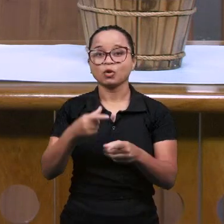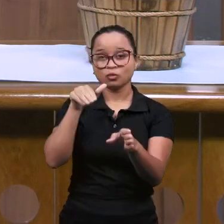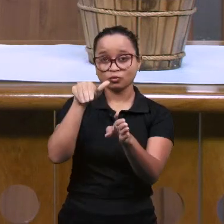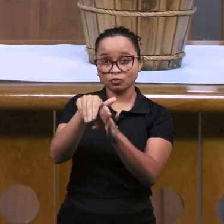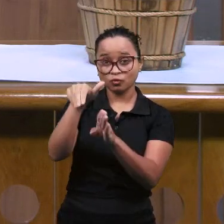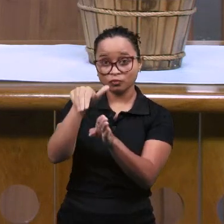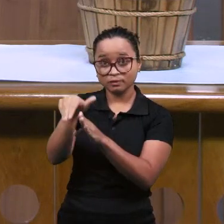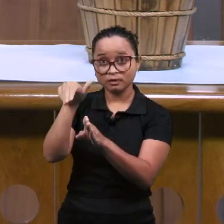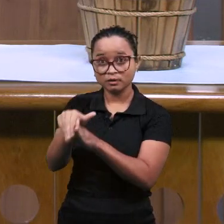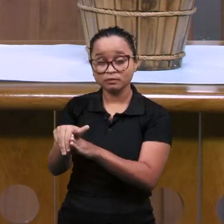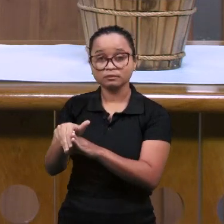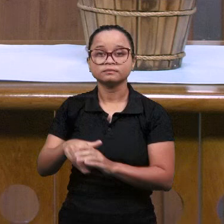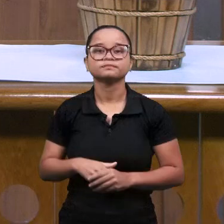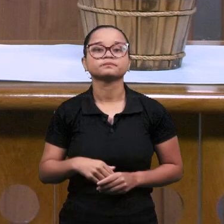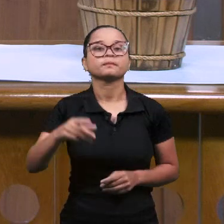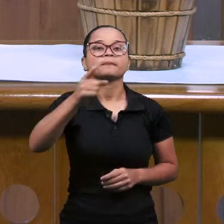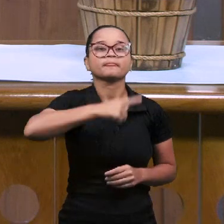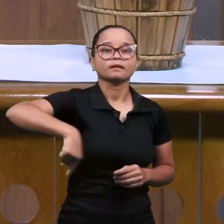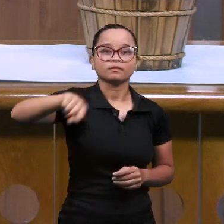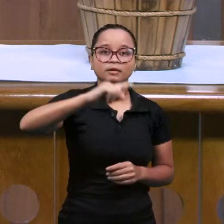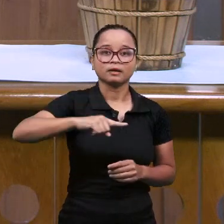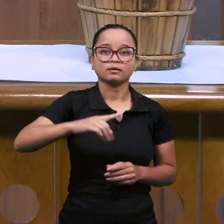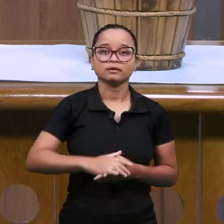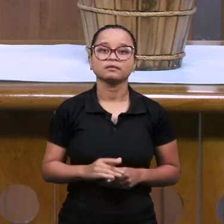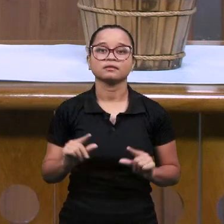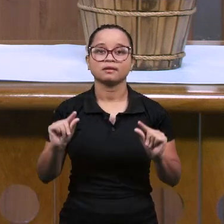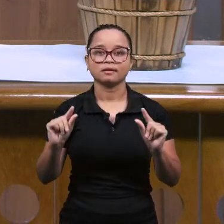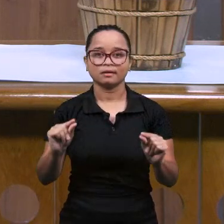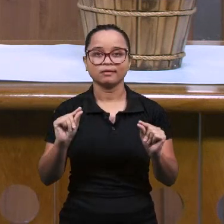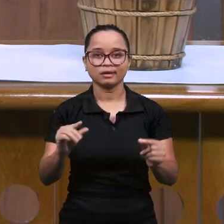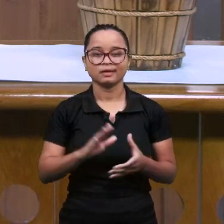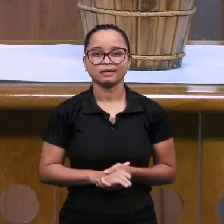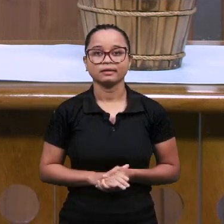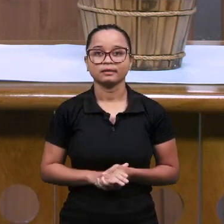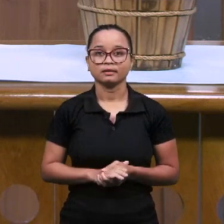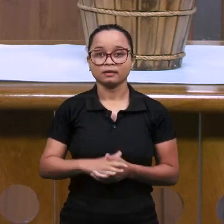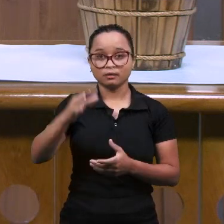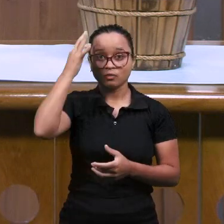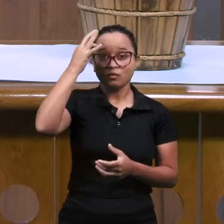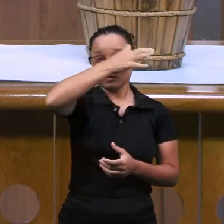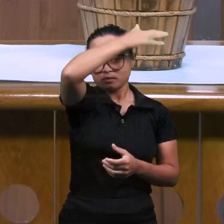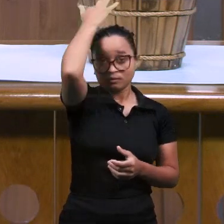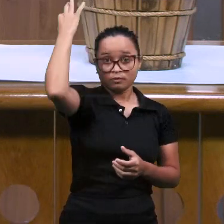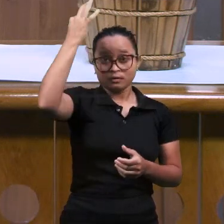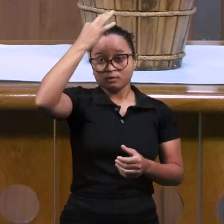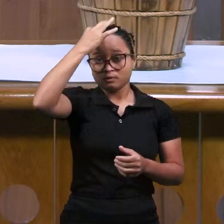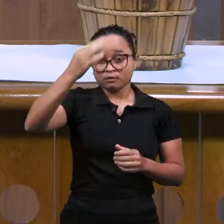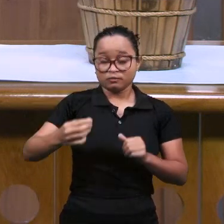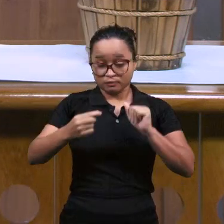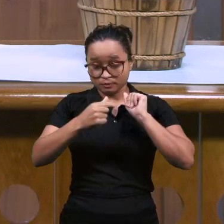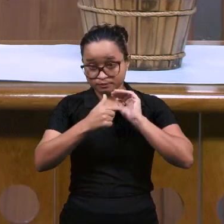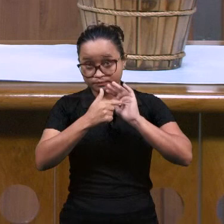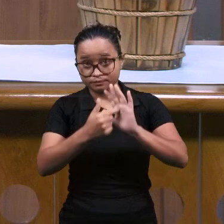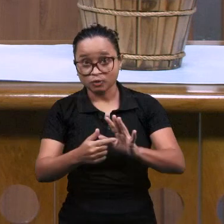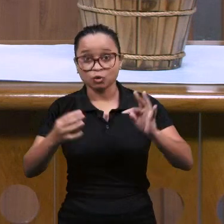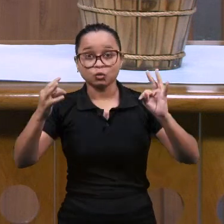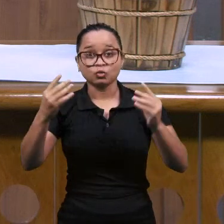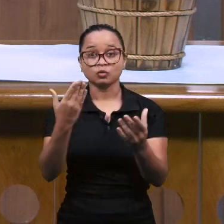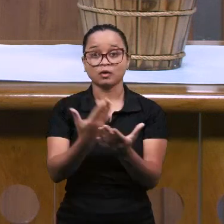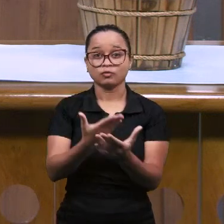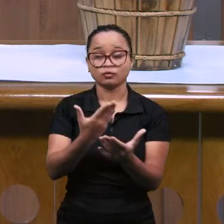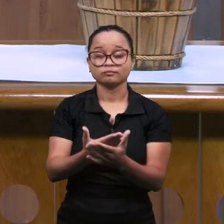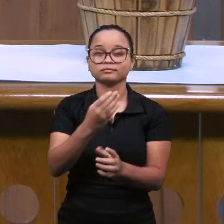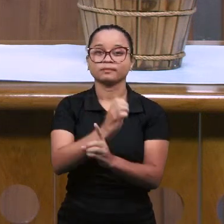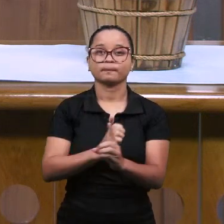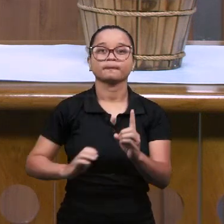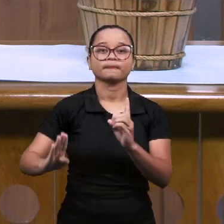à nouveau parce que ces recommandations, elles sont pour nous une direction du Saint-Esprit pour cette année par rapport à l'étude de